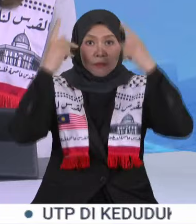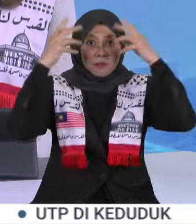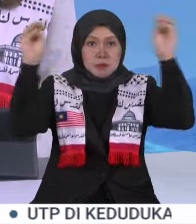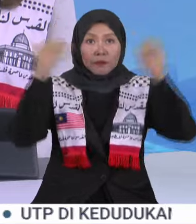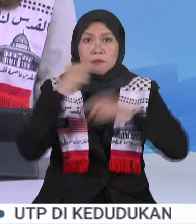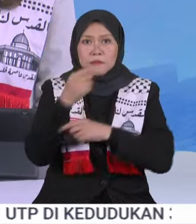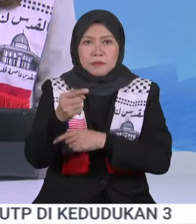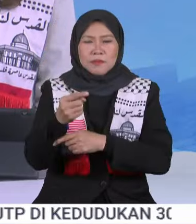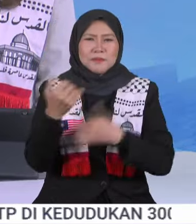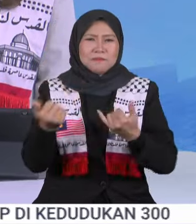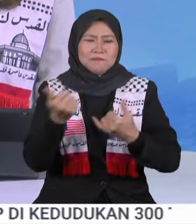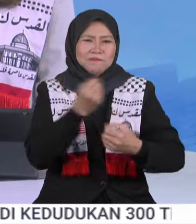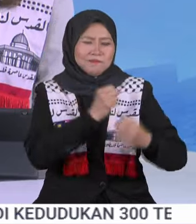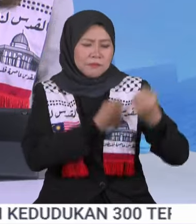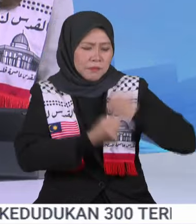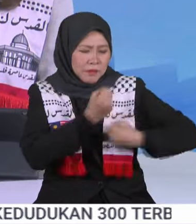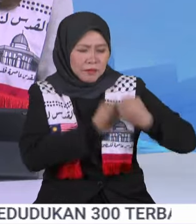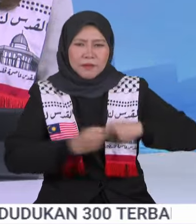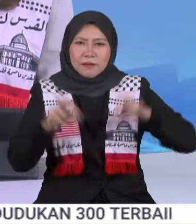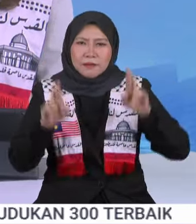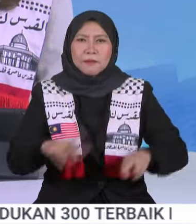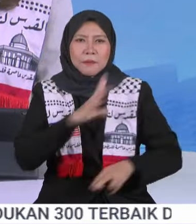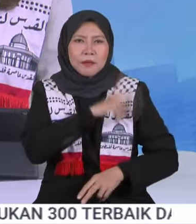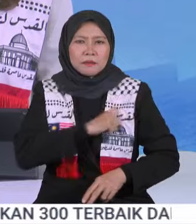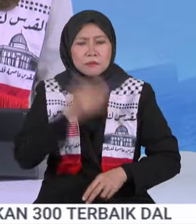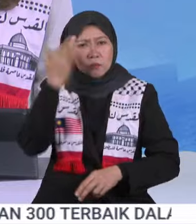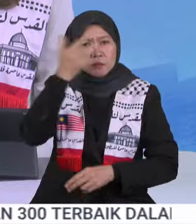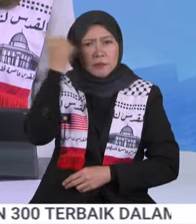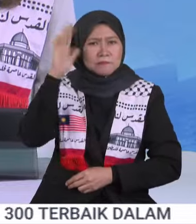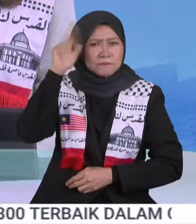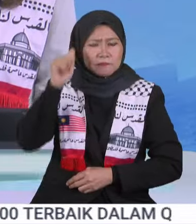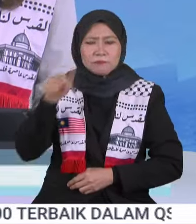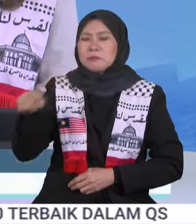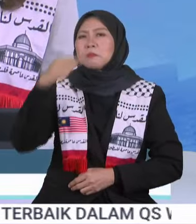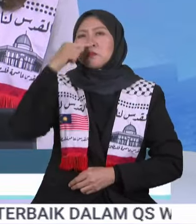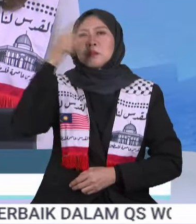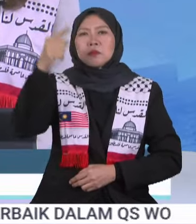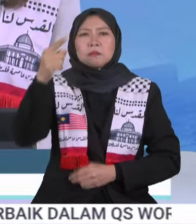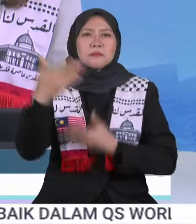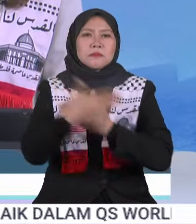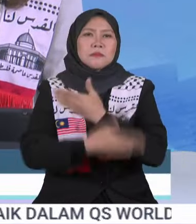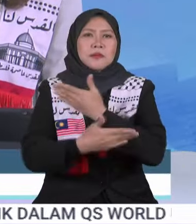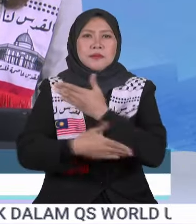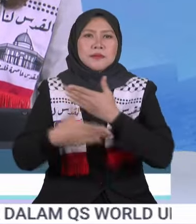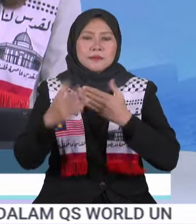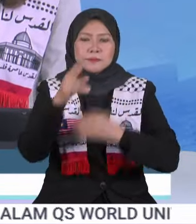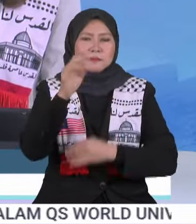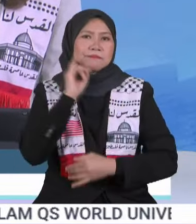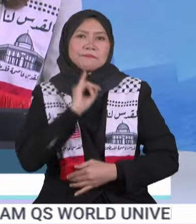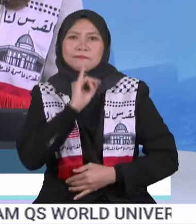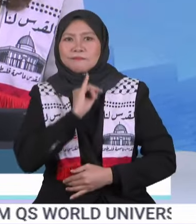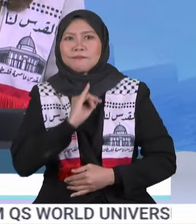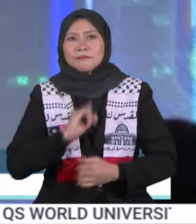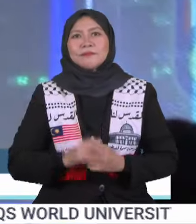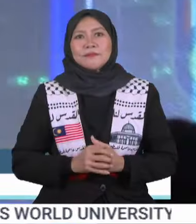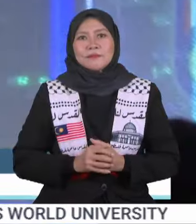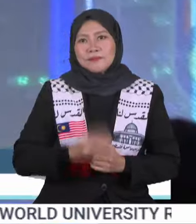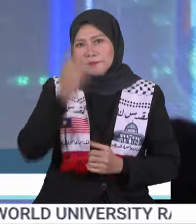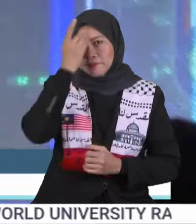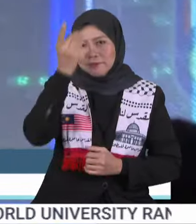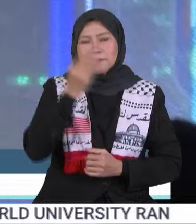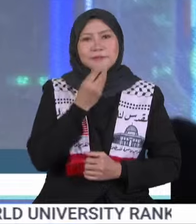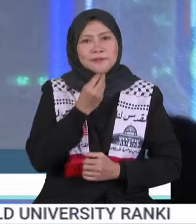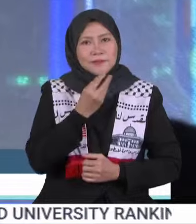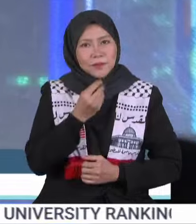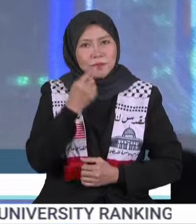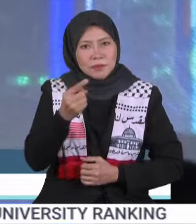dan kesengsaraan rakyat Palestin adalah disebabkan kedegilan dan keangkuhan negara haram itu. Jelas Dato' Sri